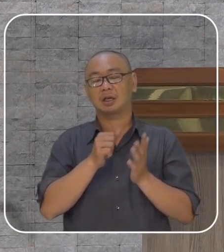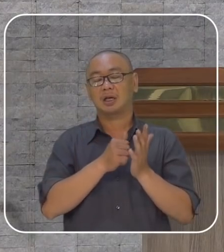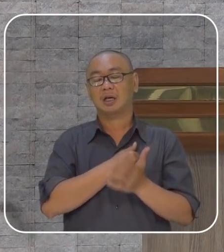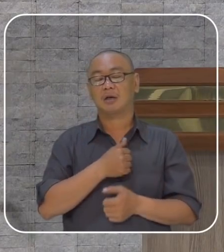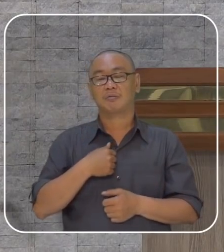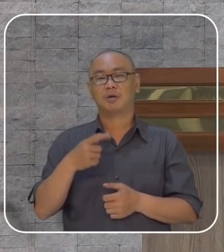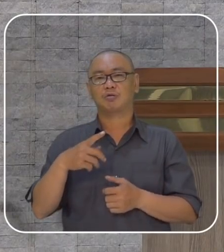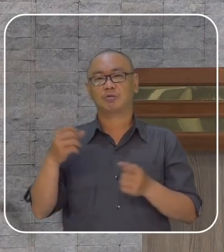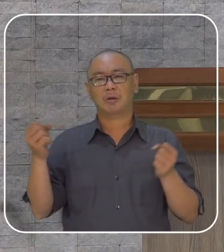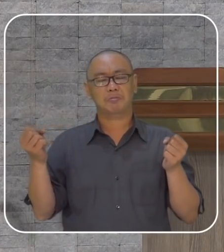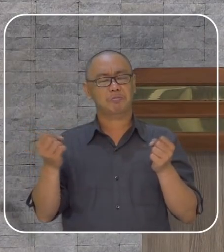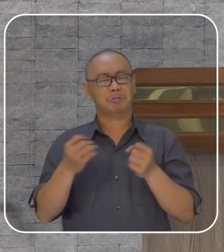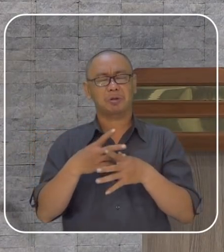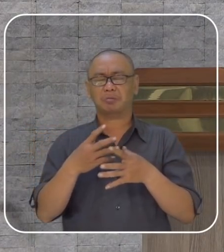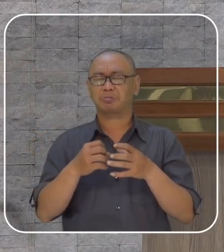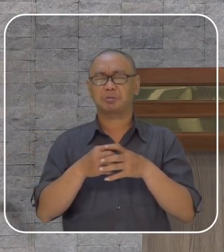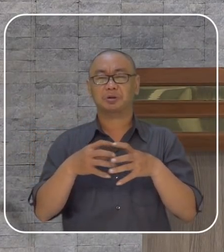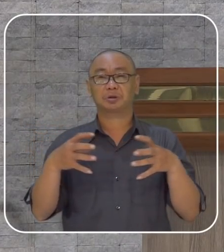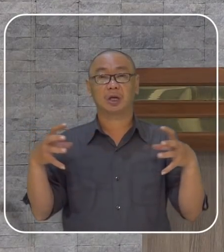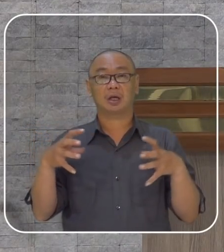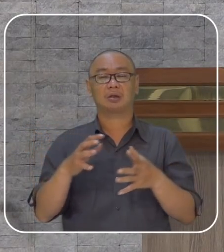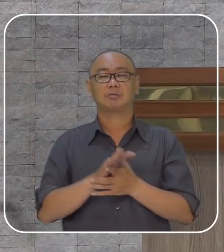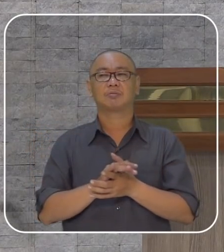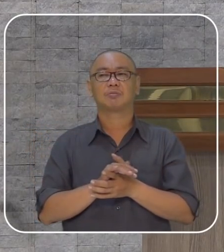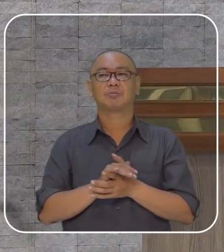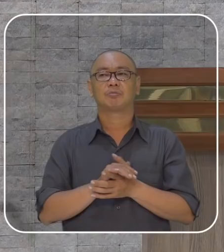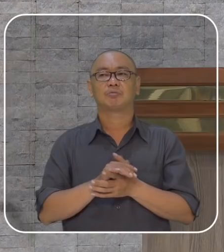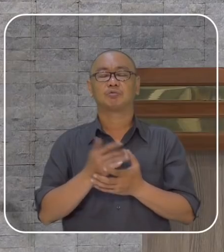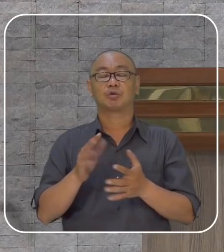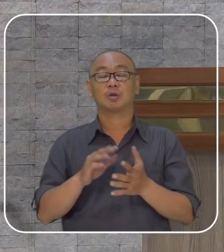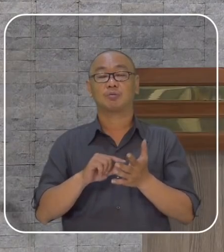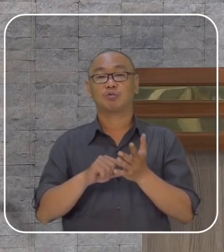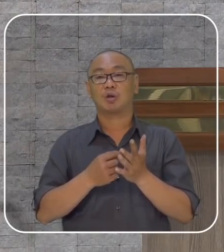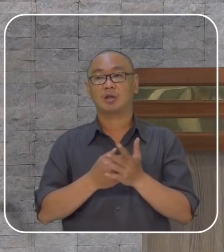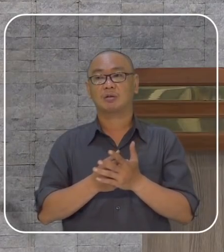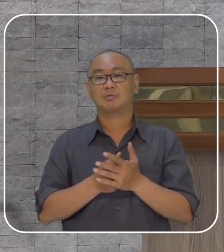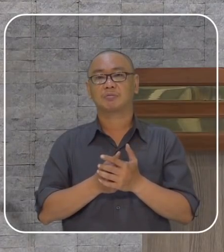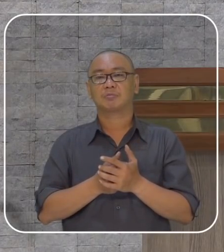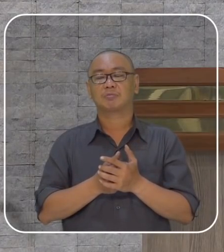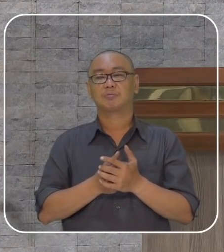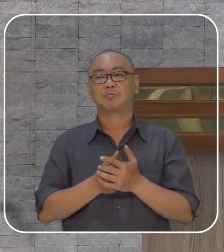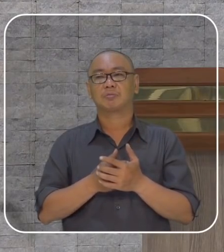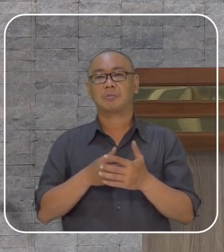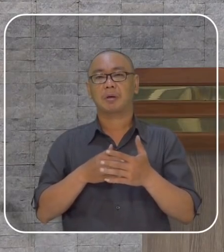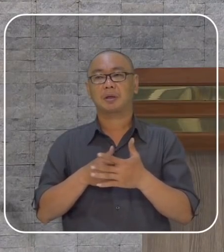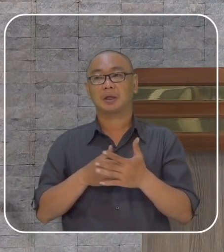sekali saudara. Ya mungkin yang sudah mulai membahas itu semakin asik, saudara.